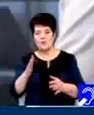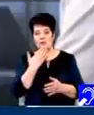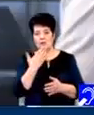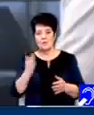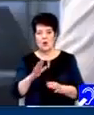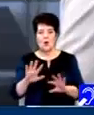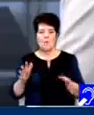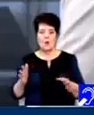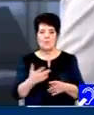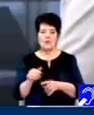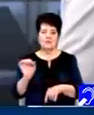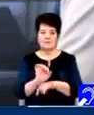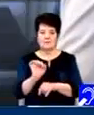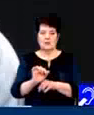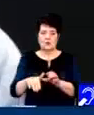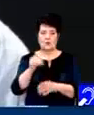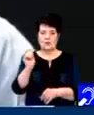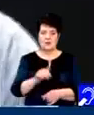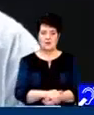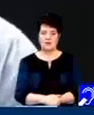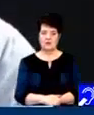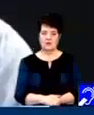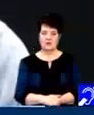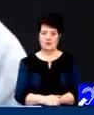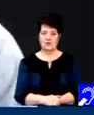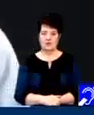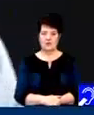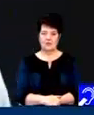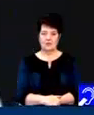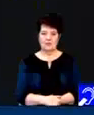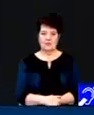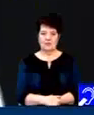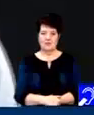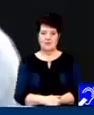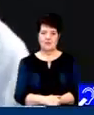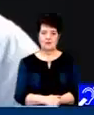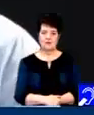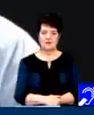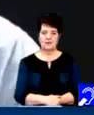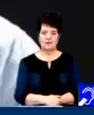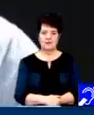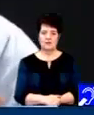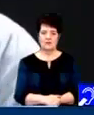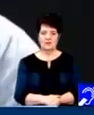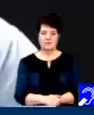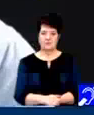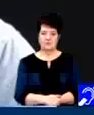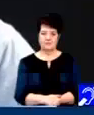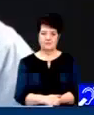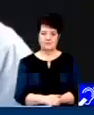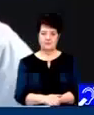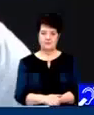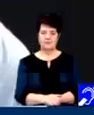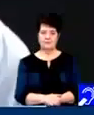convingă susținătorii să boicoteze scrutinul. Всем привет. Большое спасибо, что смотрите нашу трансляцию. И как-то в день выборов оказываешься